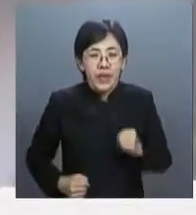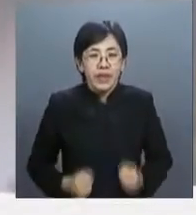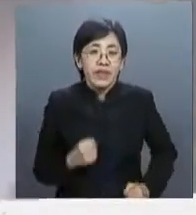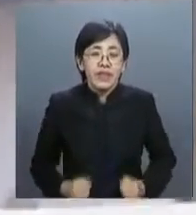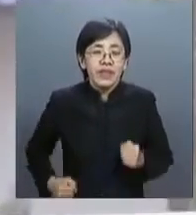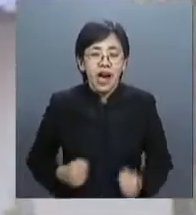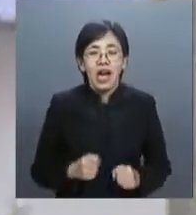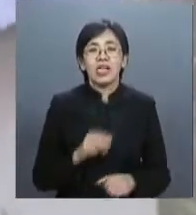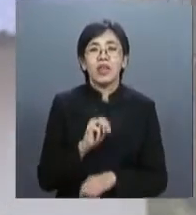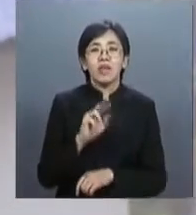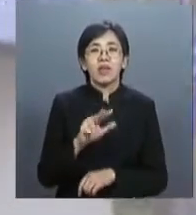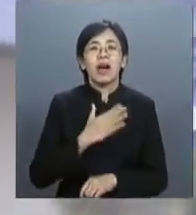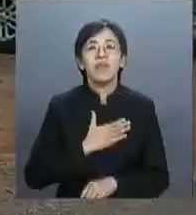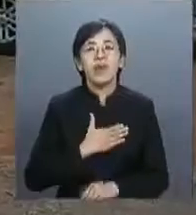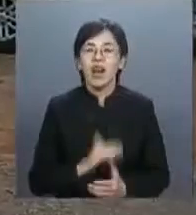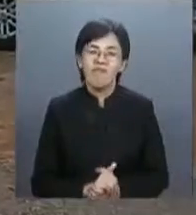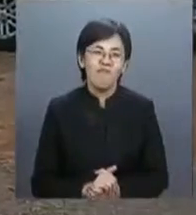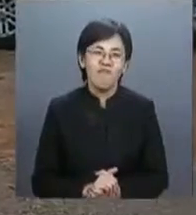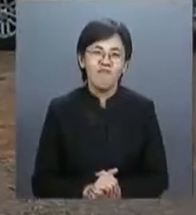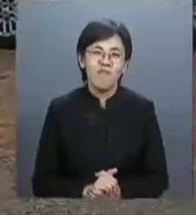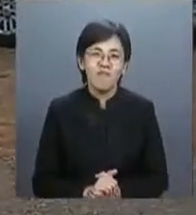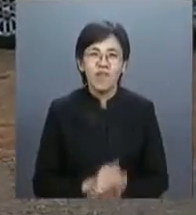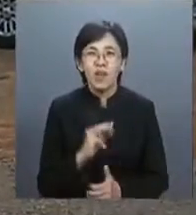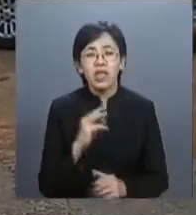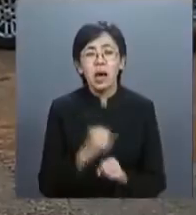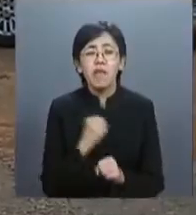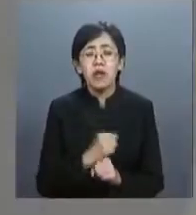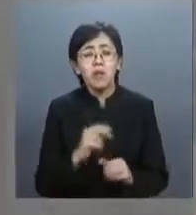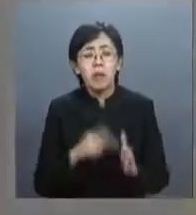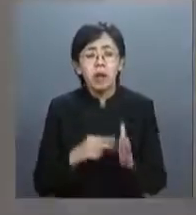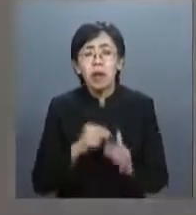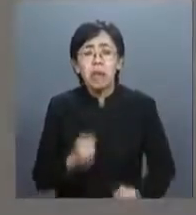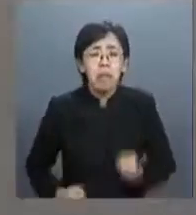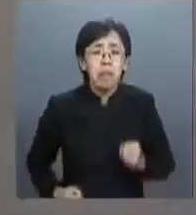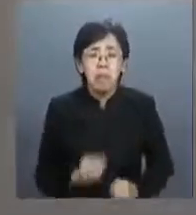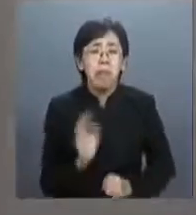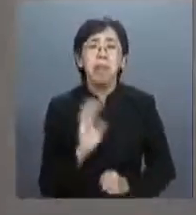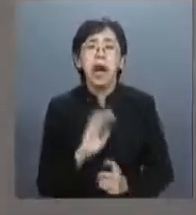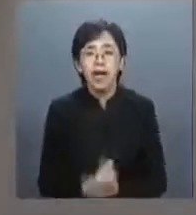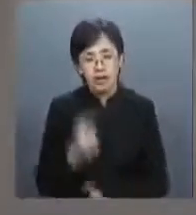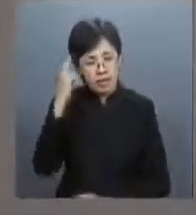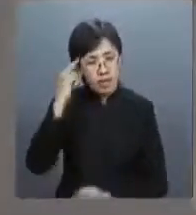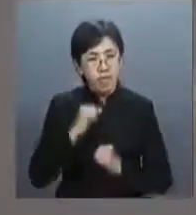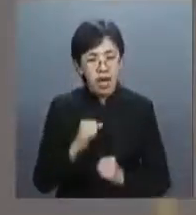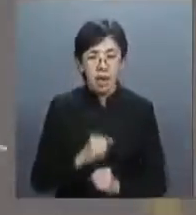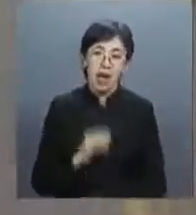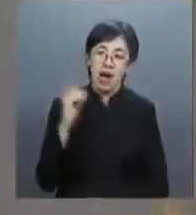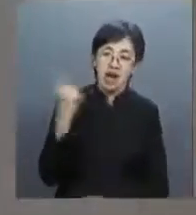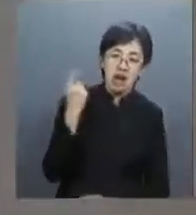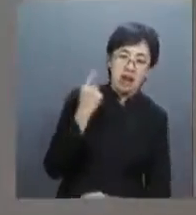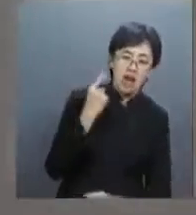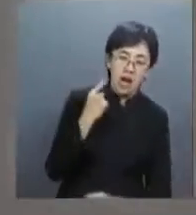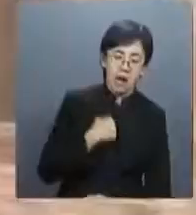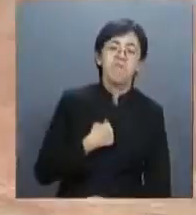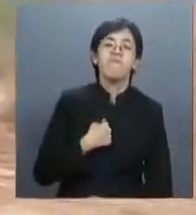ตอนม.3มันไม่ได้เรื่องแบบอะไรผมมีแรงผลักดันตัวเองจากการโดนด่าเล